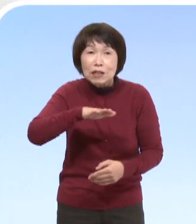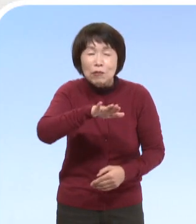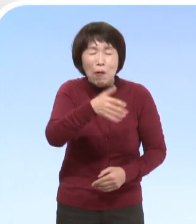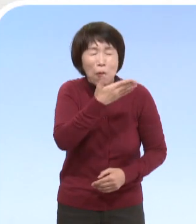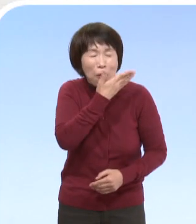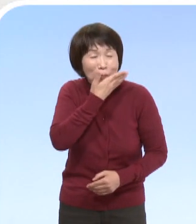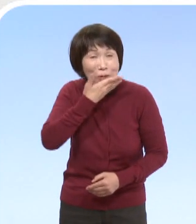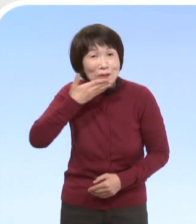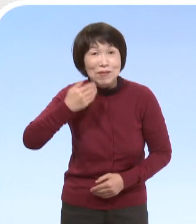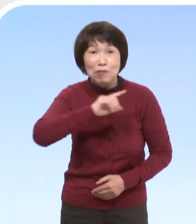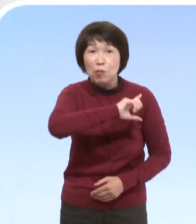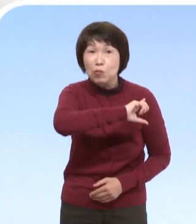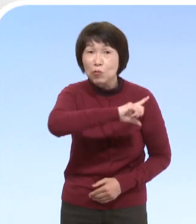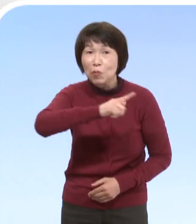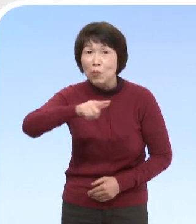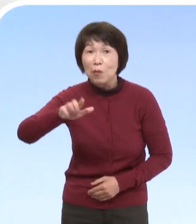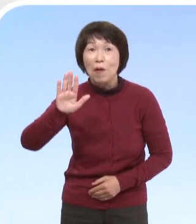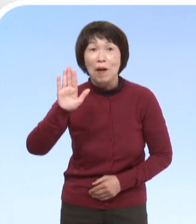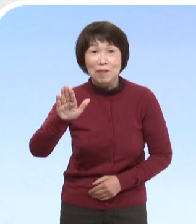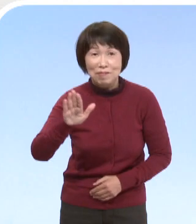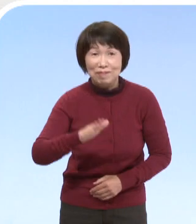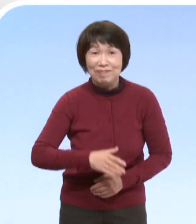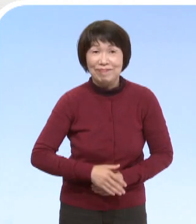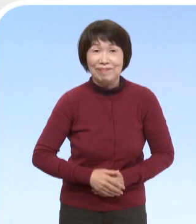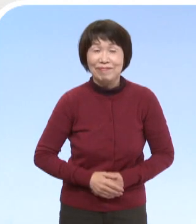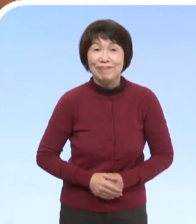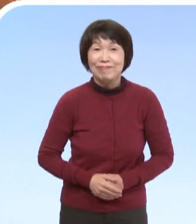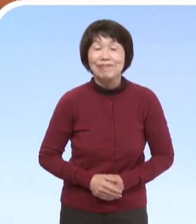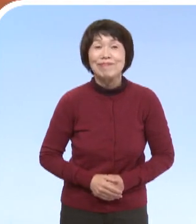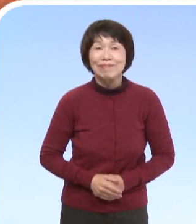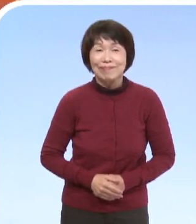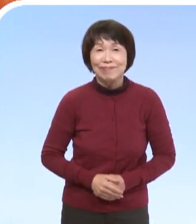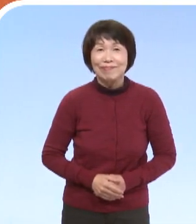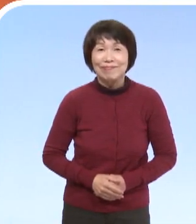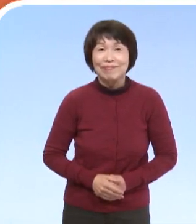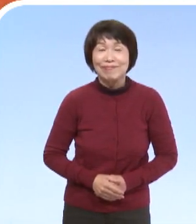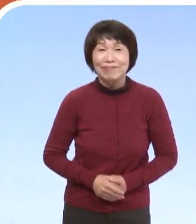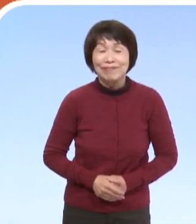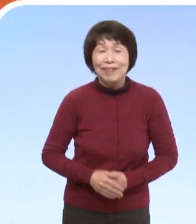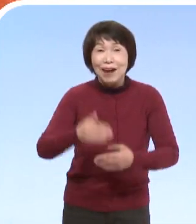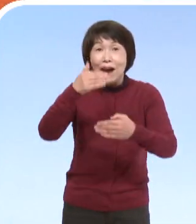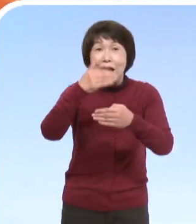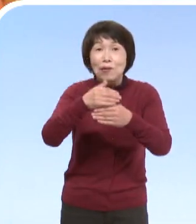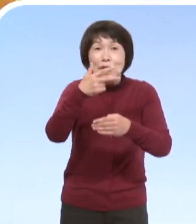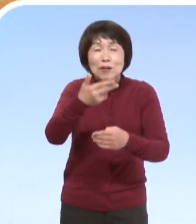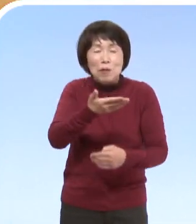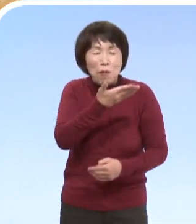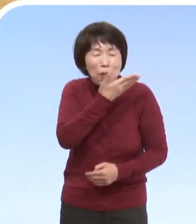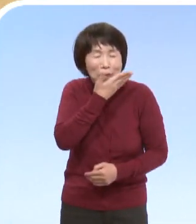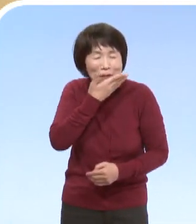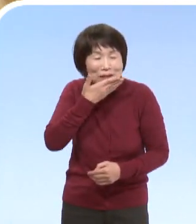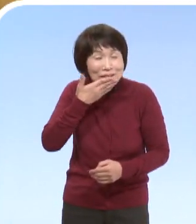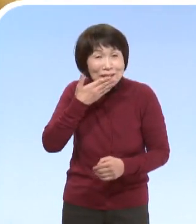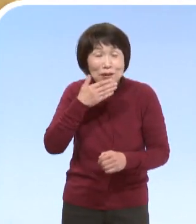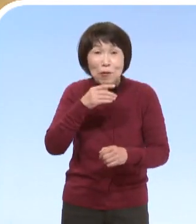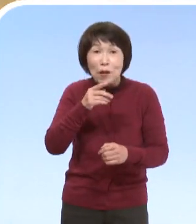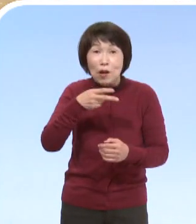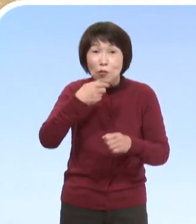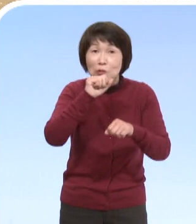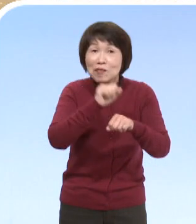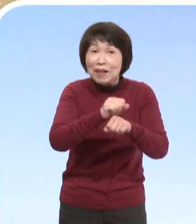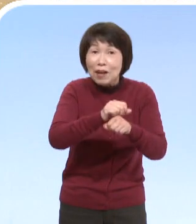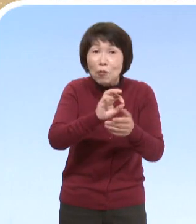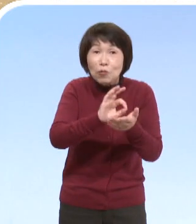じゃありません。他にもいっぱいあるんです。そこで今回は相生市の絶品食材を使